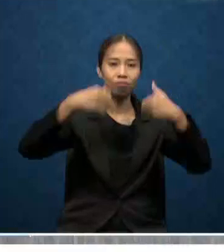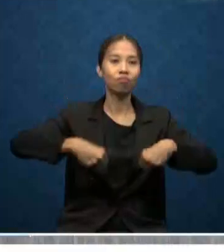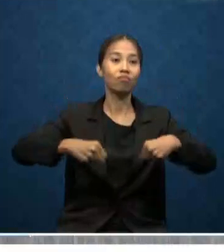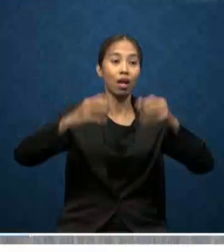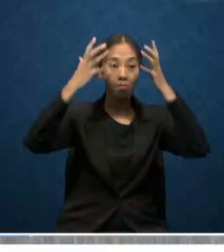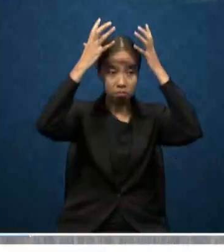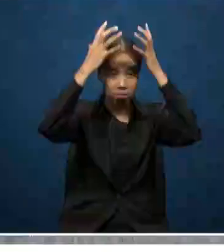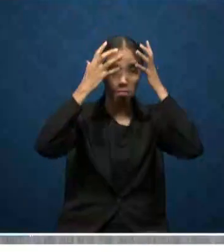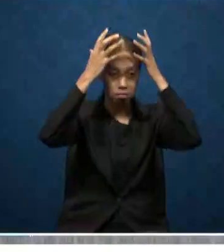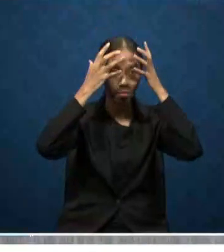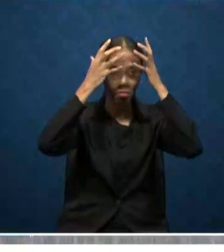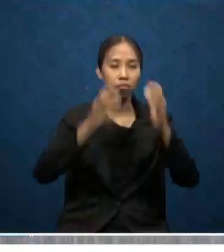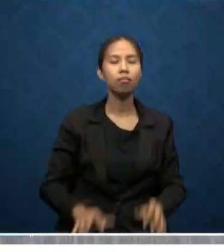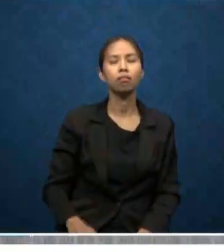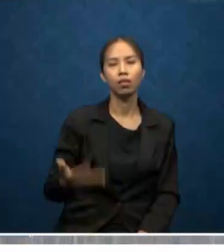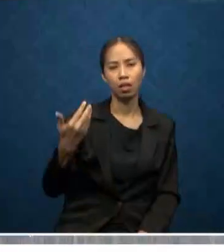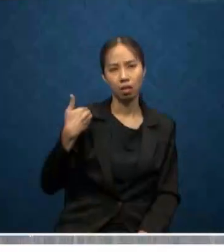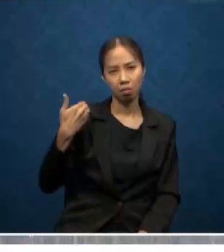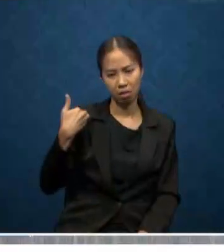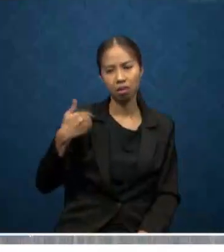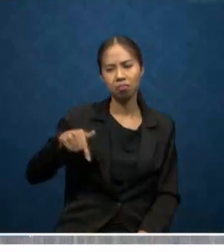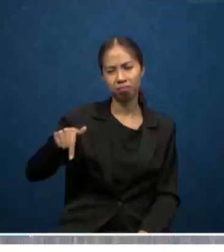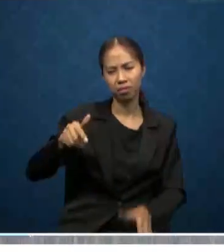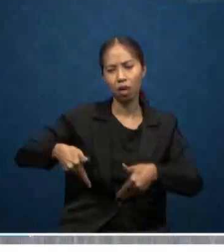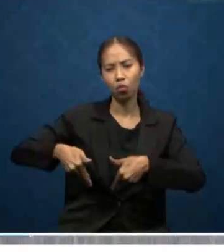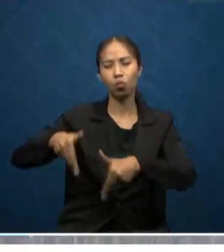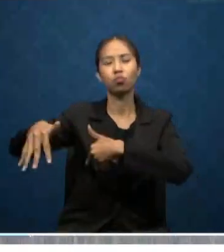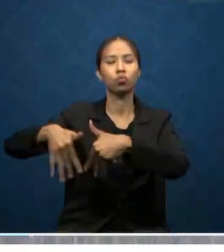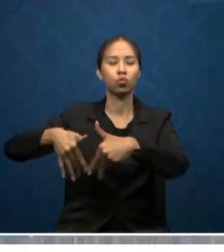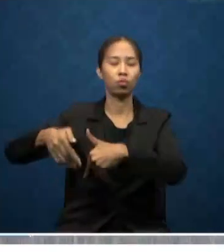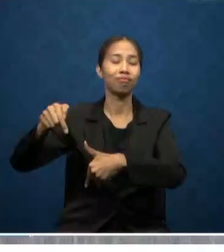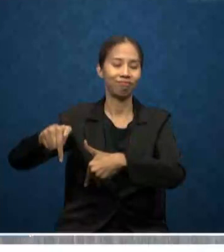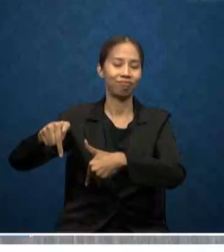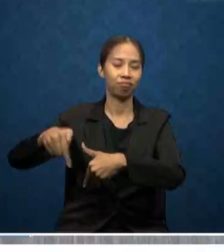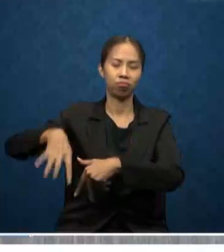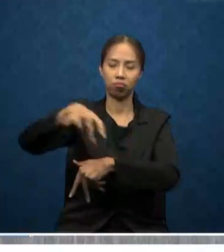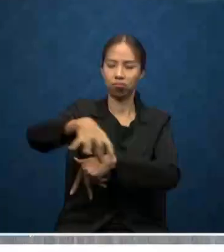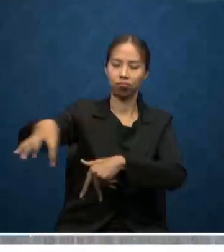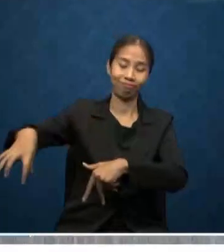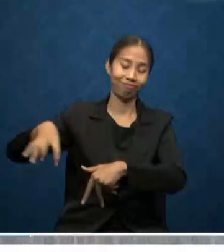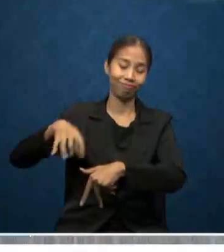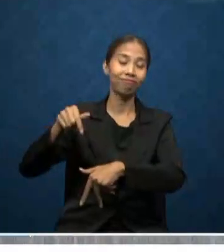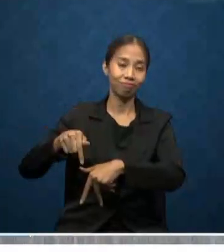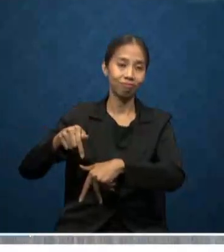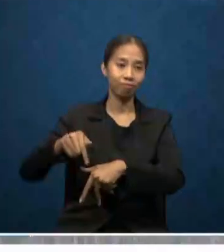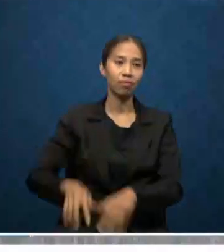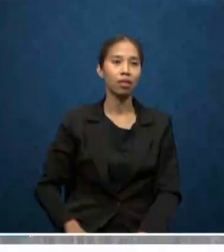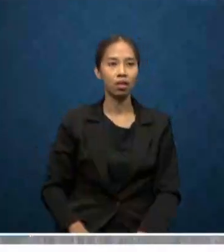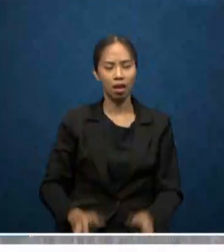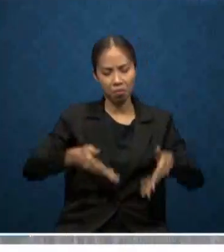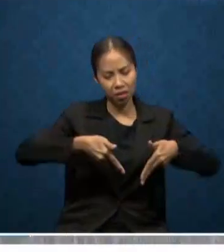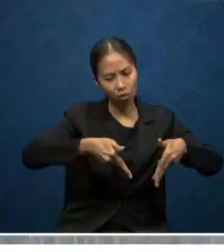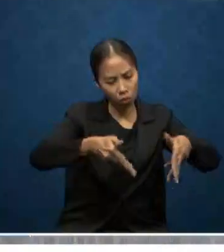ได้เลยว่าในพื้นที่ของปกครองท้องถิ่นหรือหน่วยงานถนนบางหน่ว